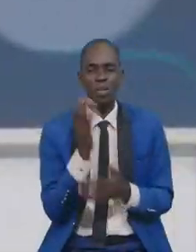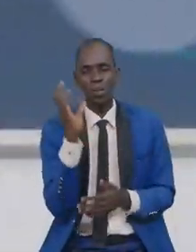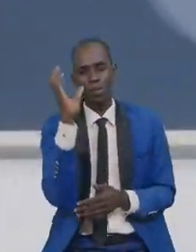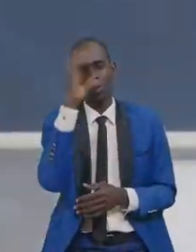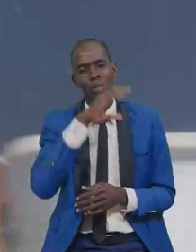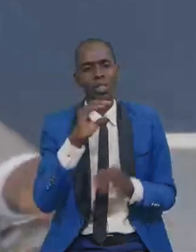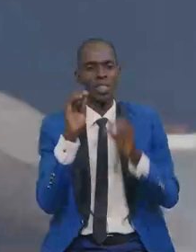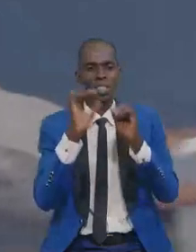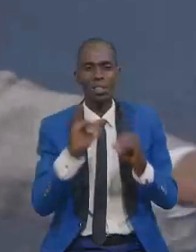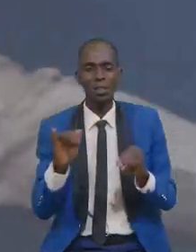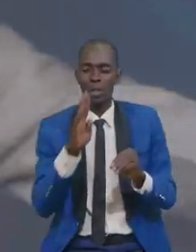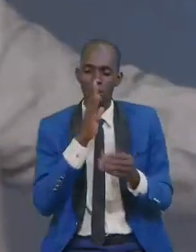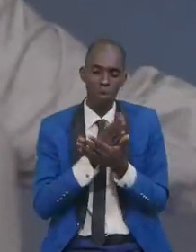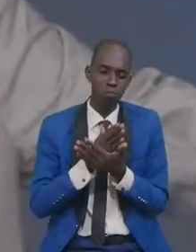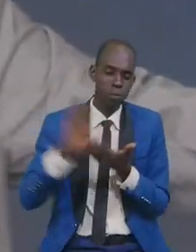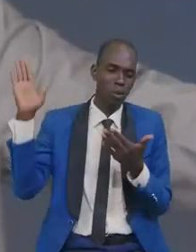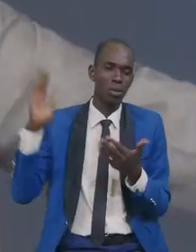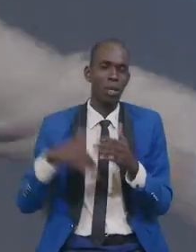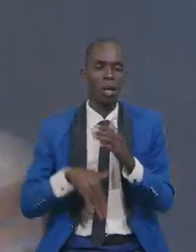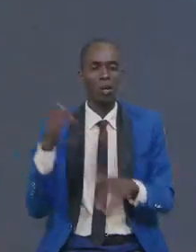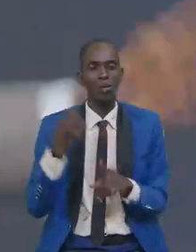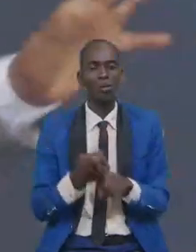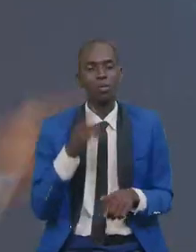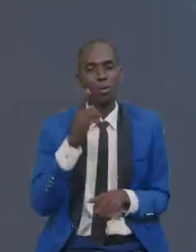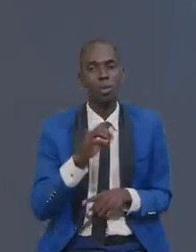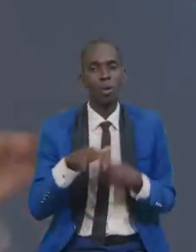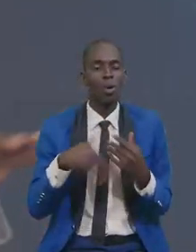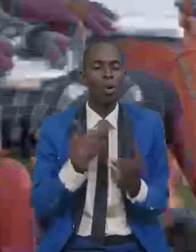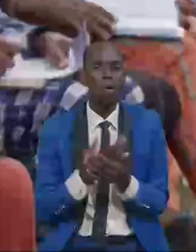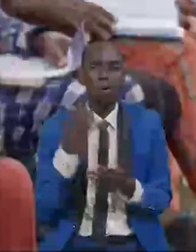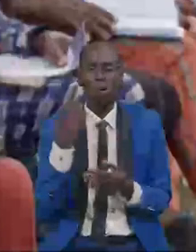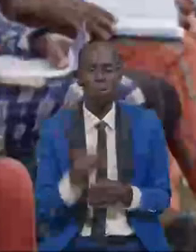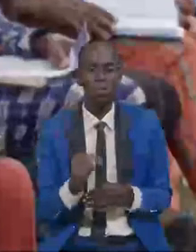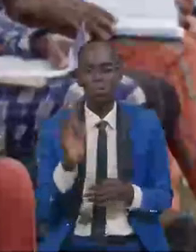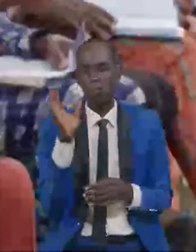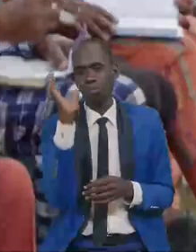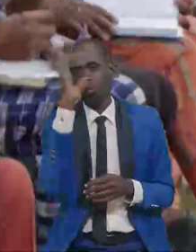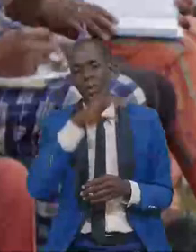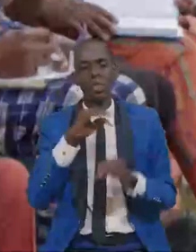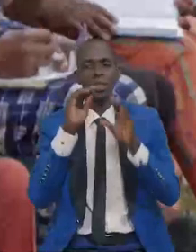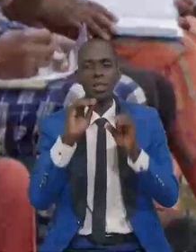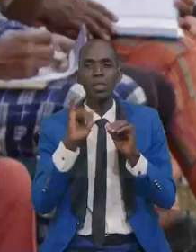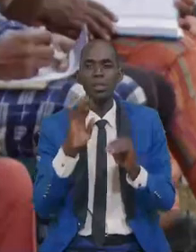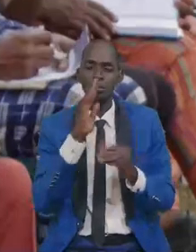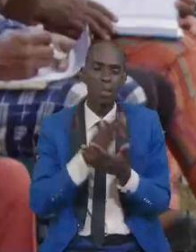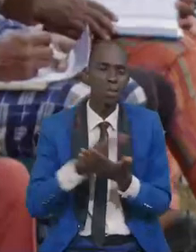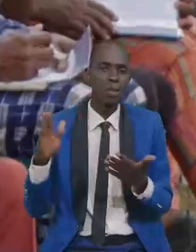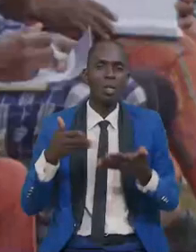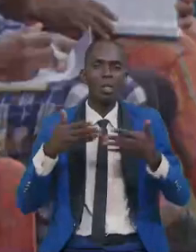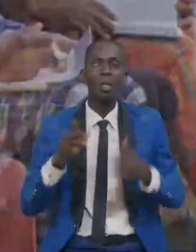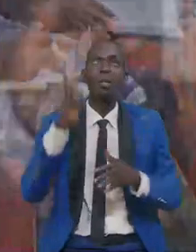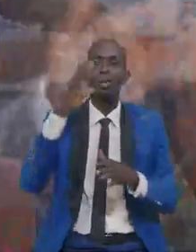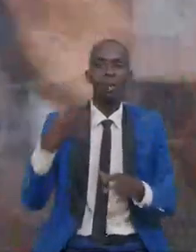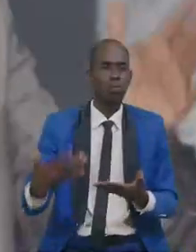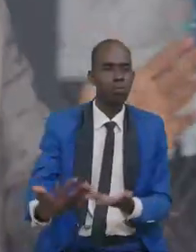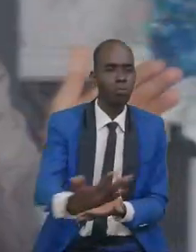voix étrange soit ôtée de ta vie. Que toute vue soit ôtée. Que Dieu